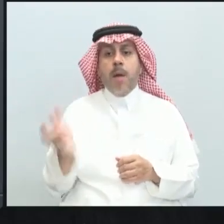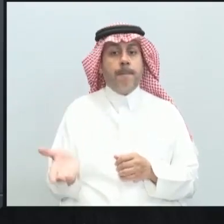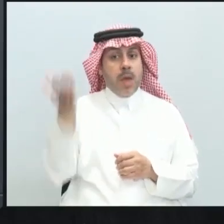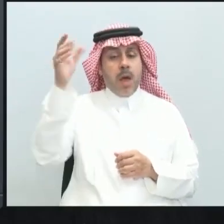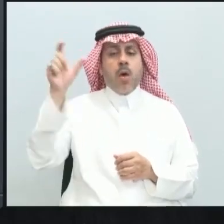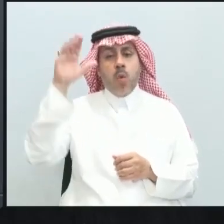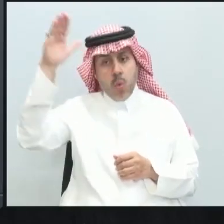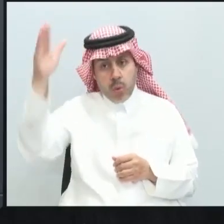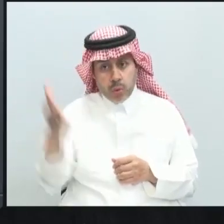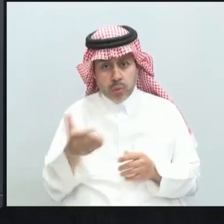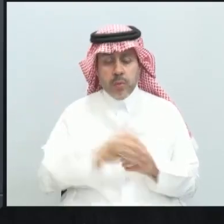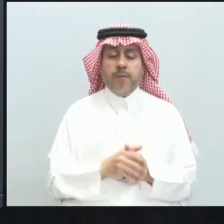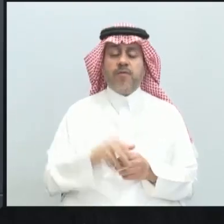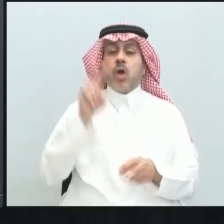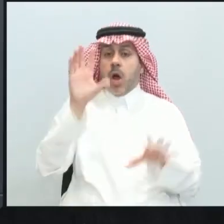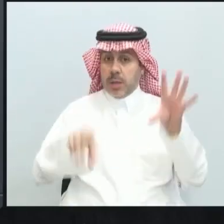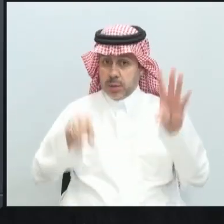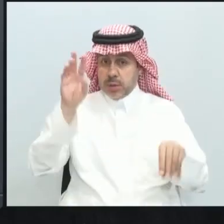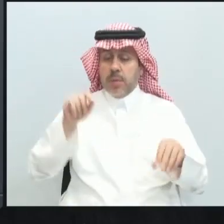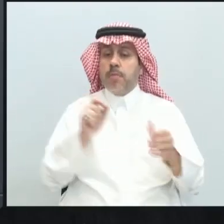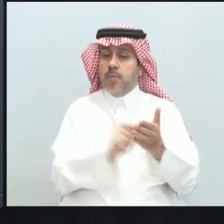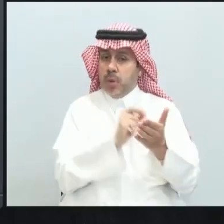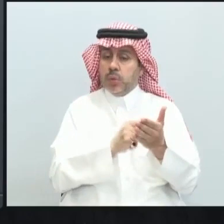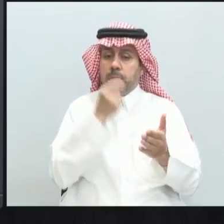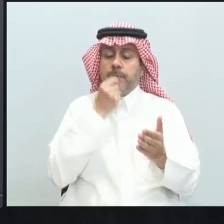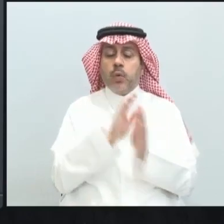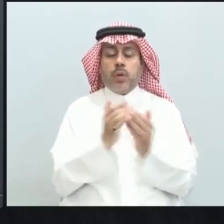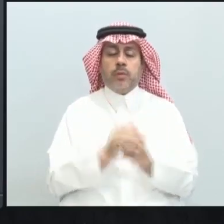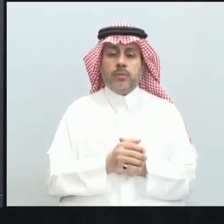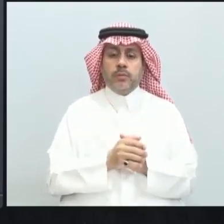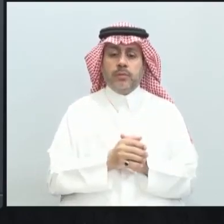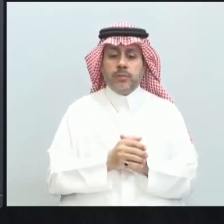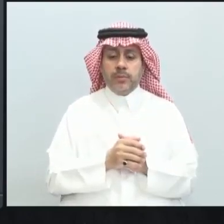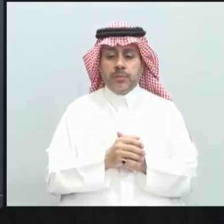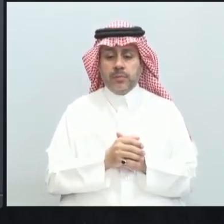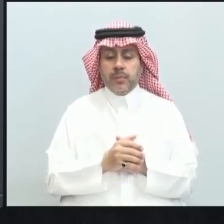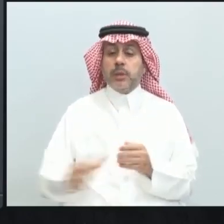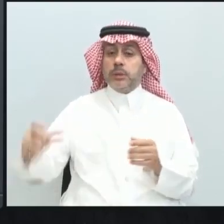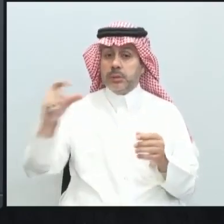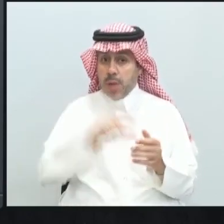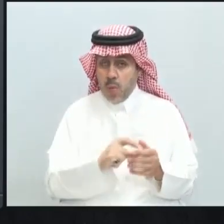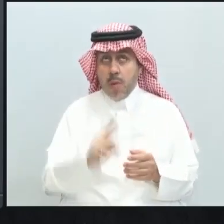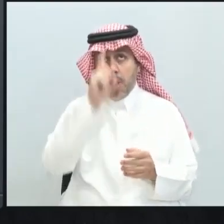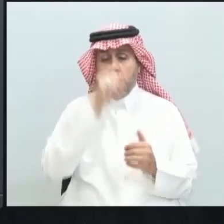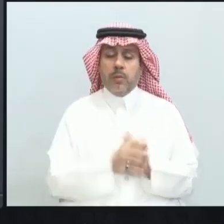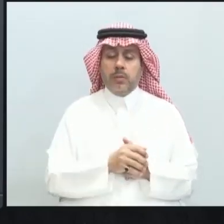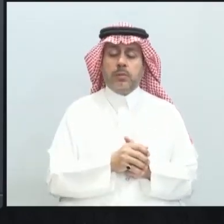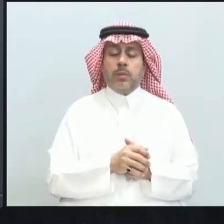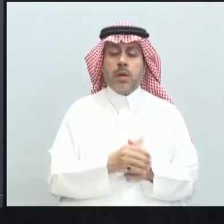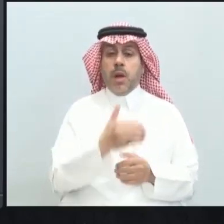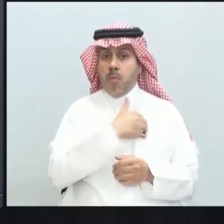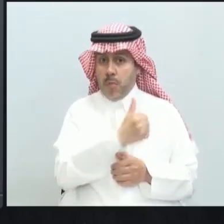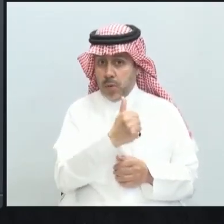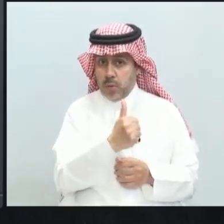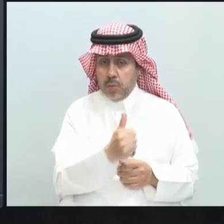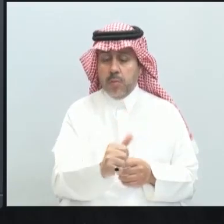ومنهم من لم يقص علينا سبحانه وتعالى ففي هذه السوره دعوه من الله عز وجل لاهل الايمان